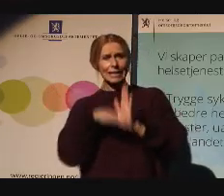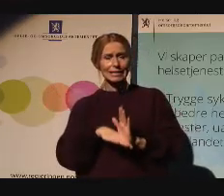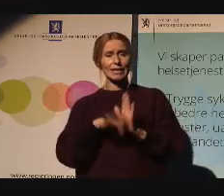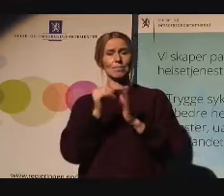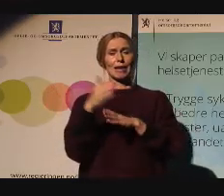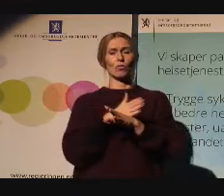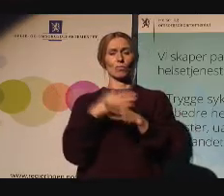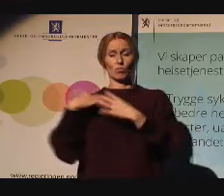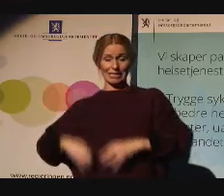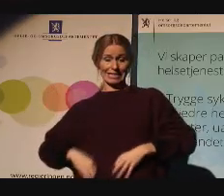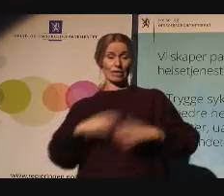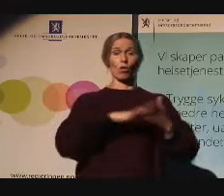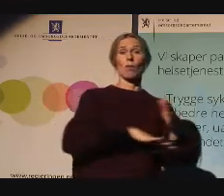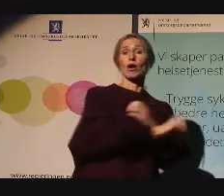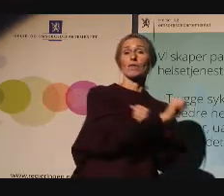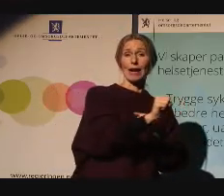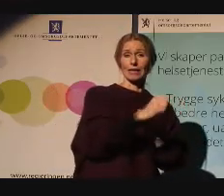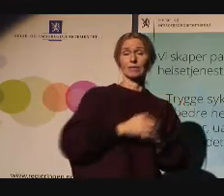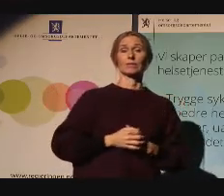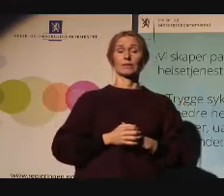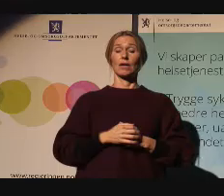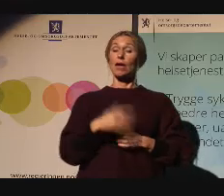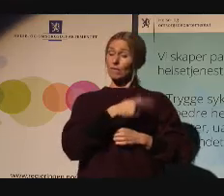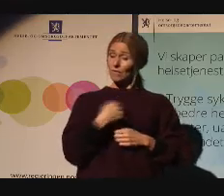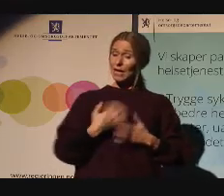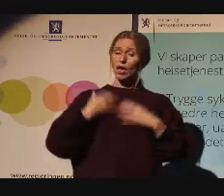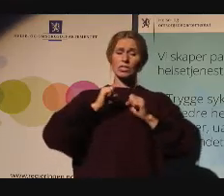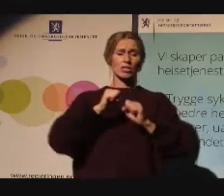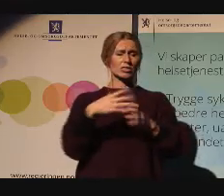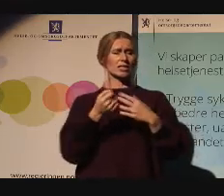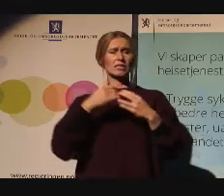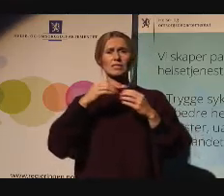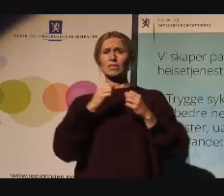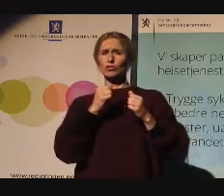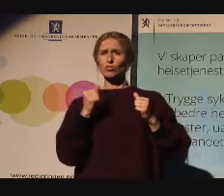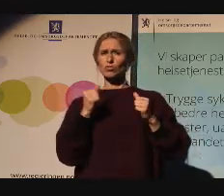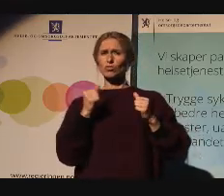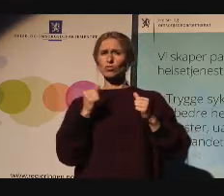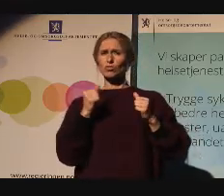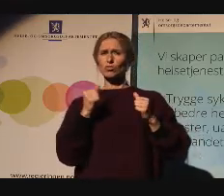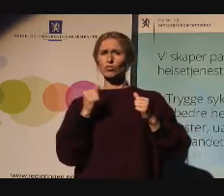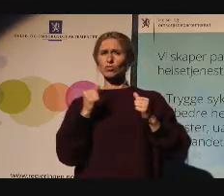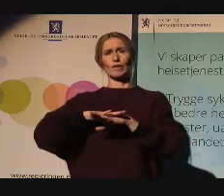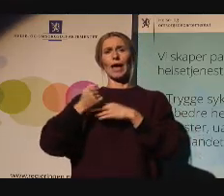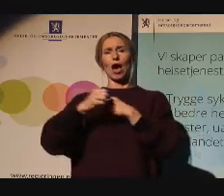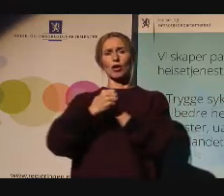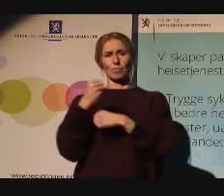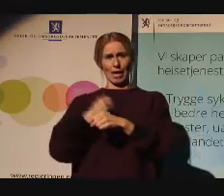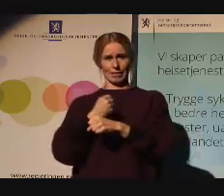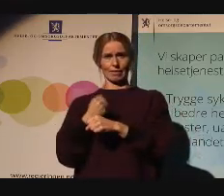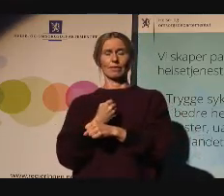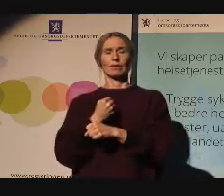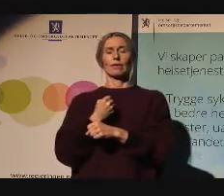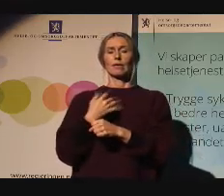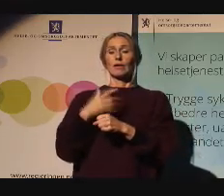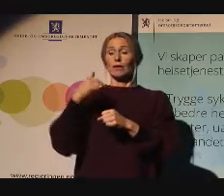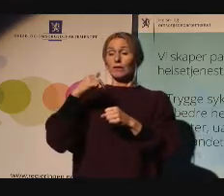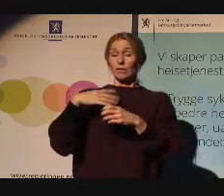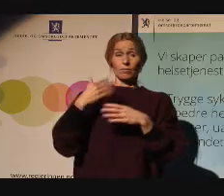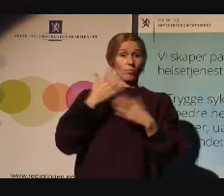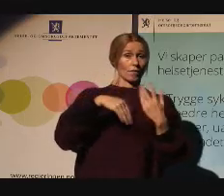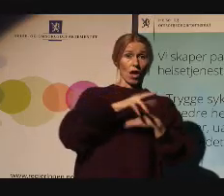barnevernet. Vi har satset høyt på det forebyggende arbeidet. Blant annet med å igangsette